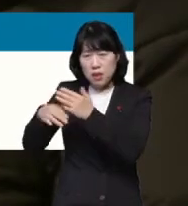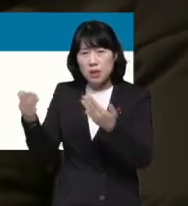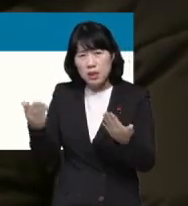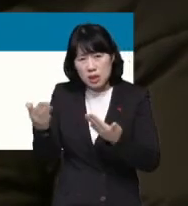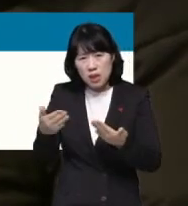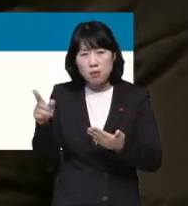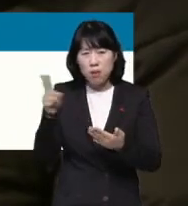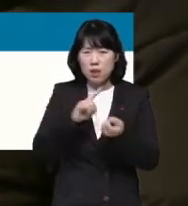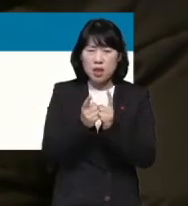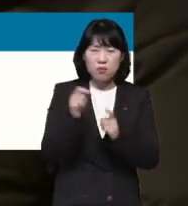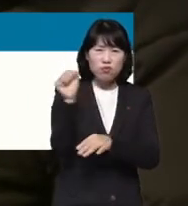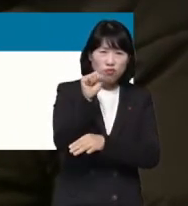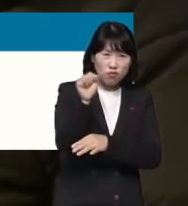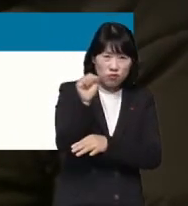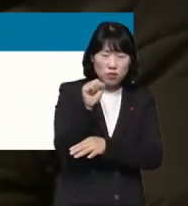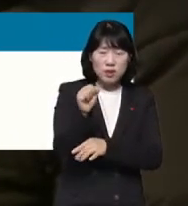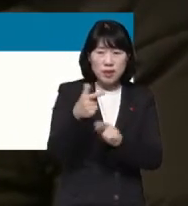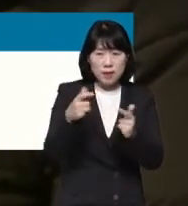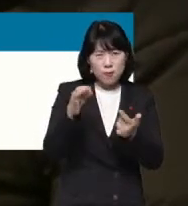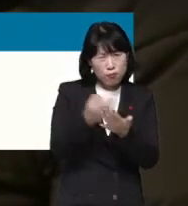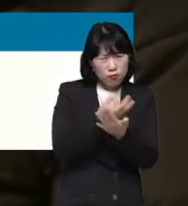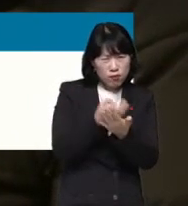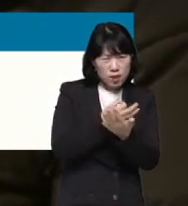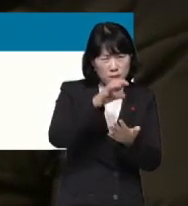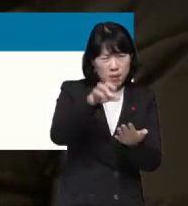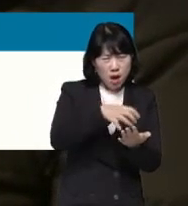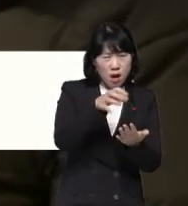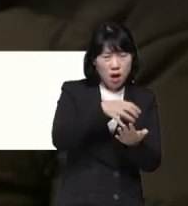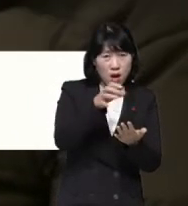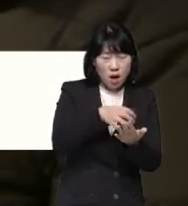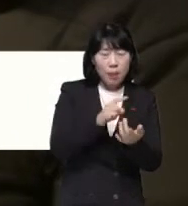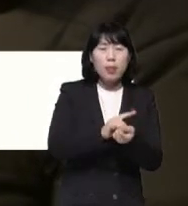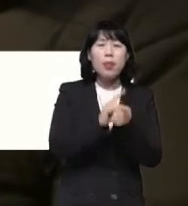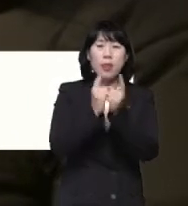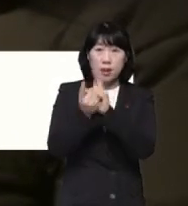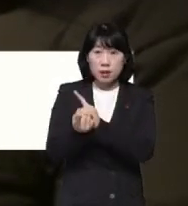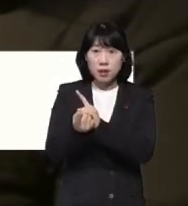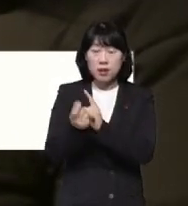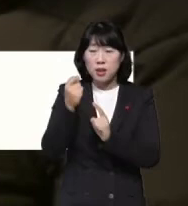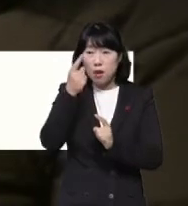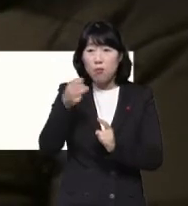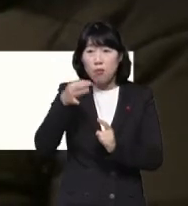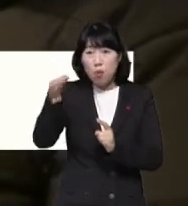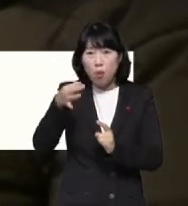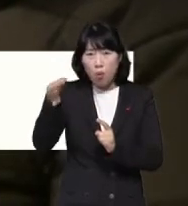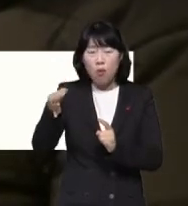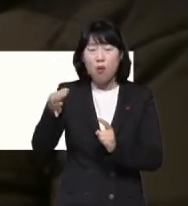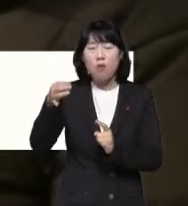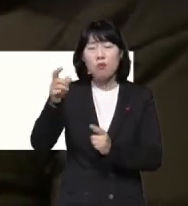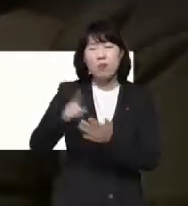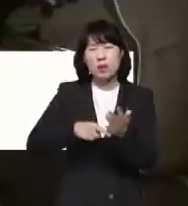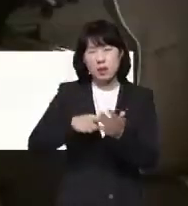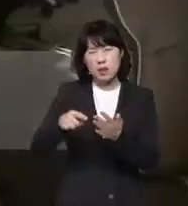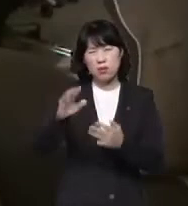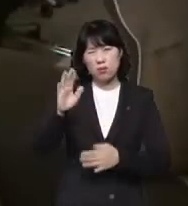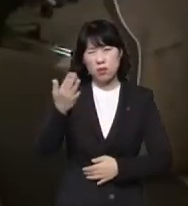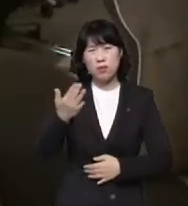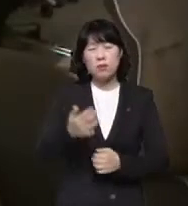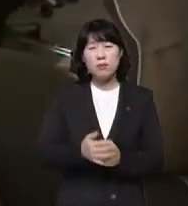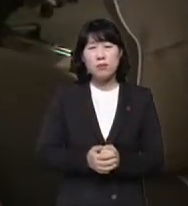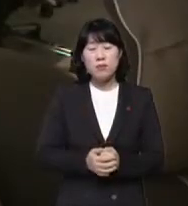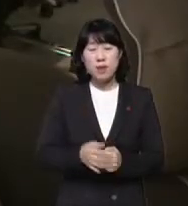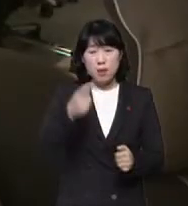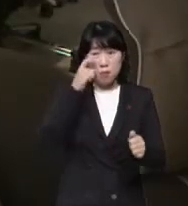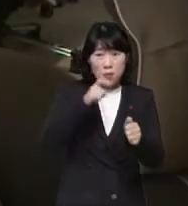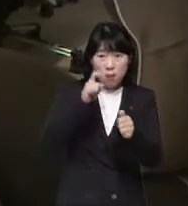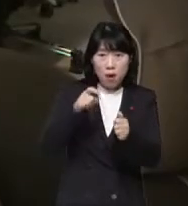뛰고 저 뭐 여러 가지 알바들도 많이 뛰고 그런 번돈으로 지금 메꾸고 있는 실적이에요.